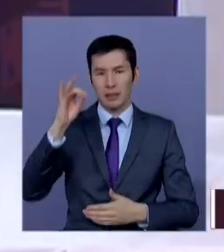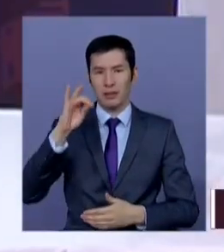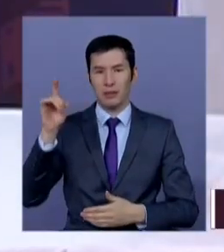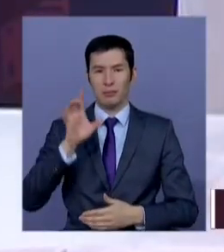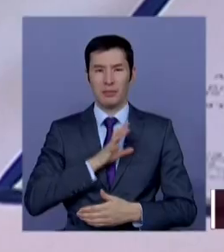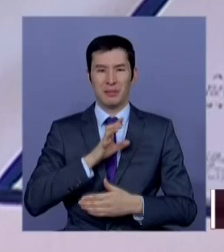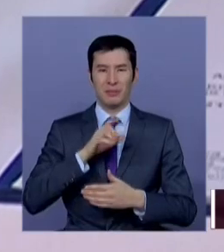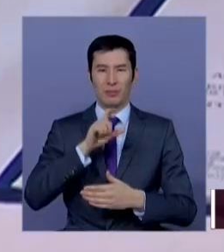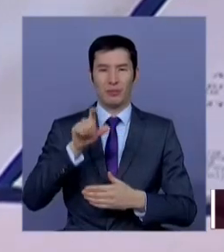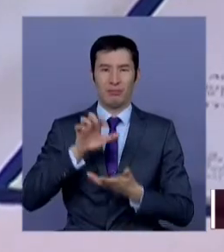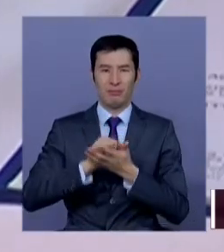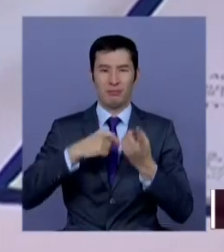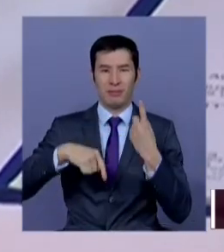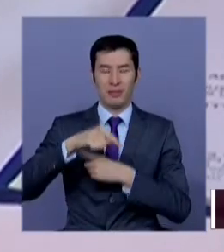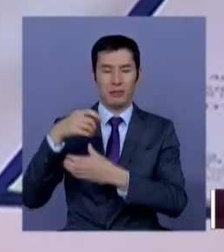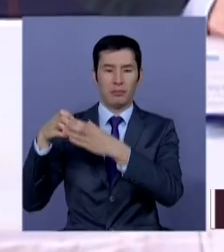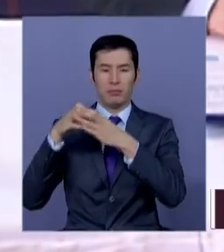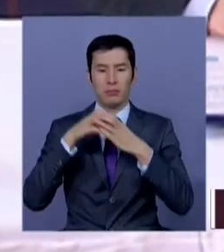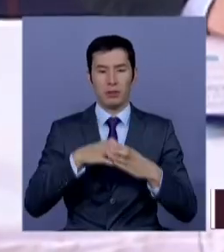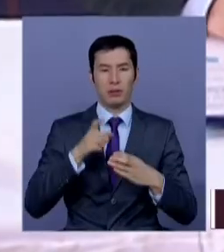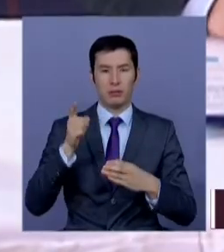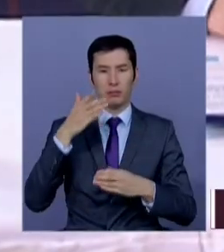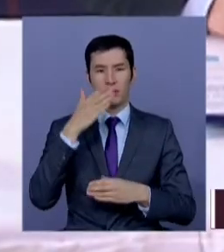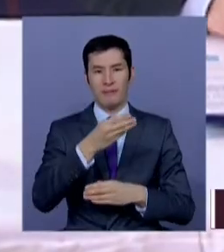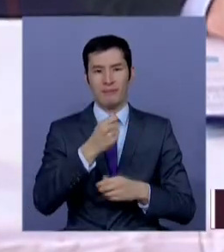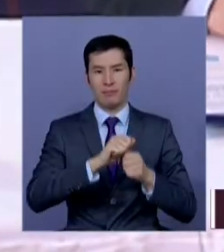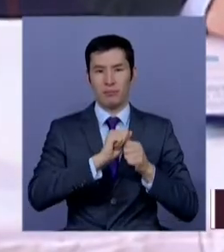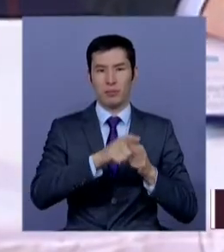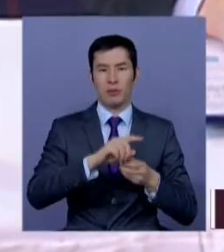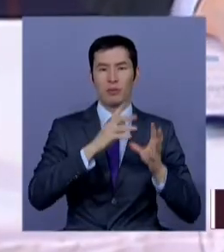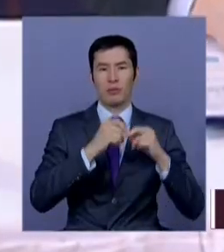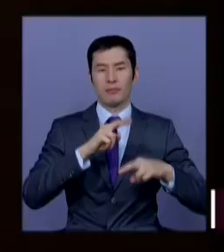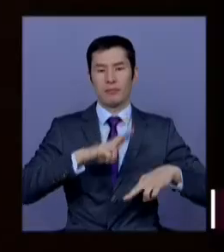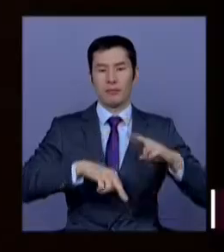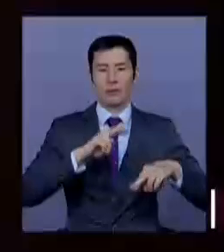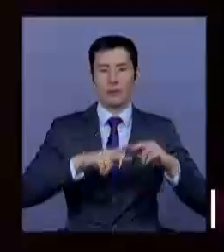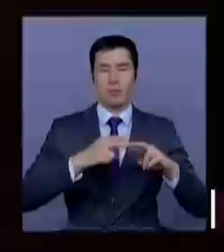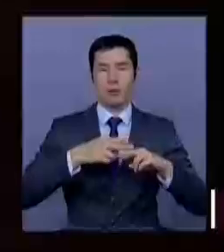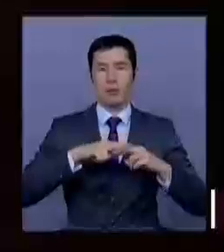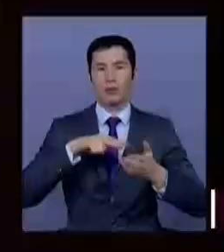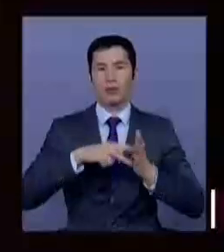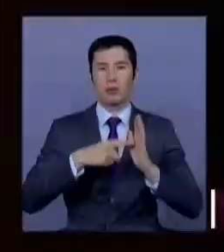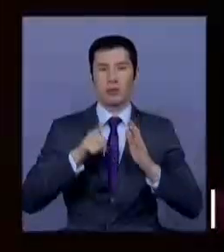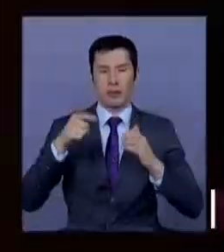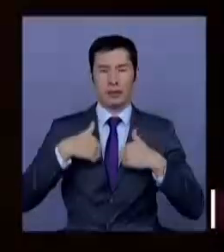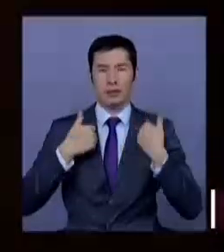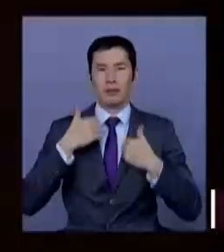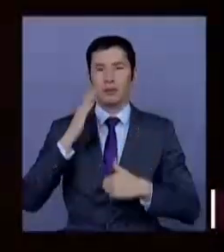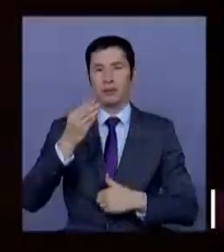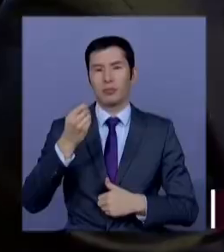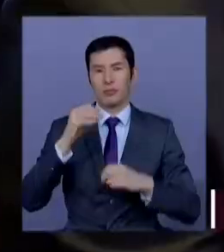IT саласы көбірек қызықтырып отыр екен. Шаһардың барлық мүмкіндіктерін қараған олар осы салаға барынша қаражат салуды